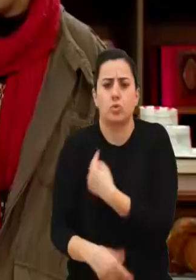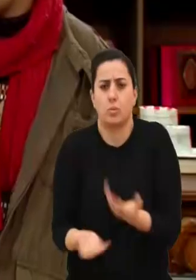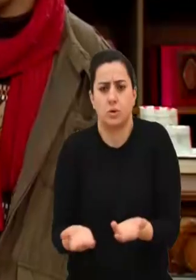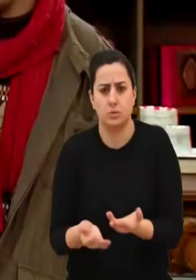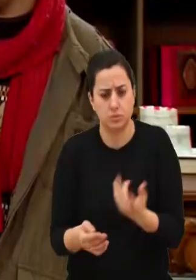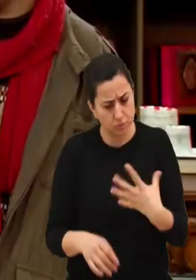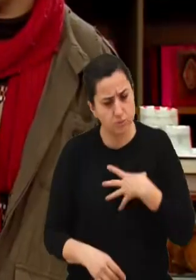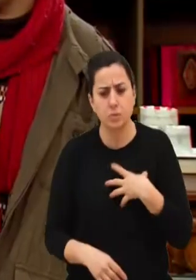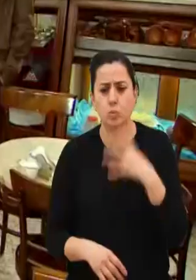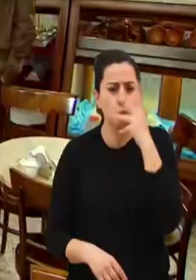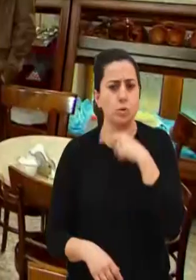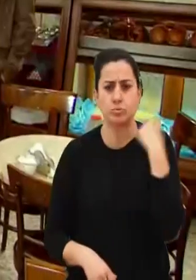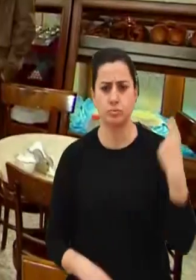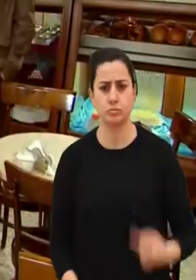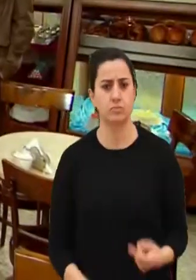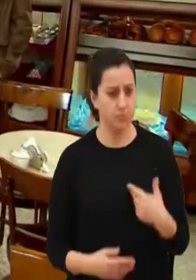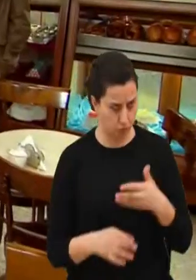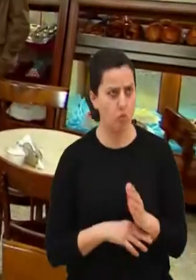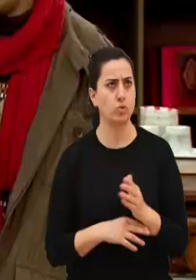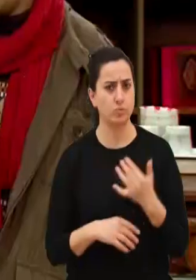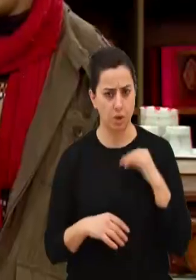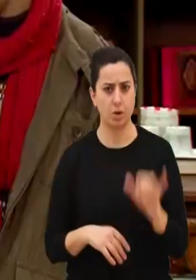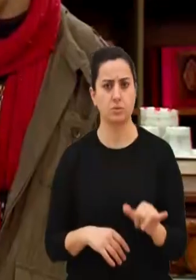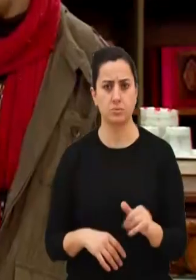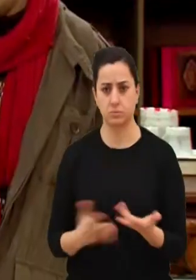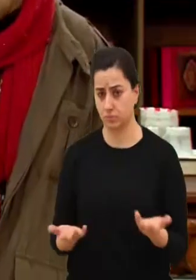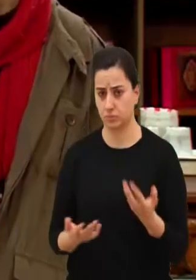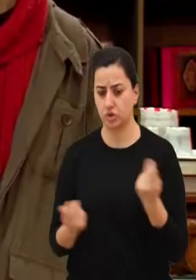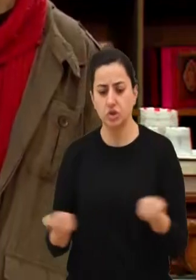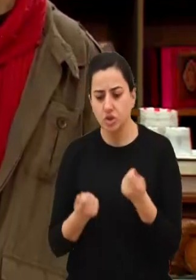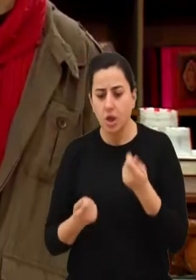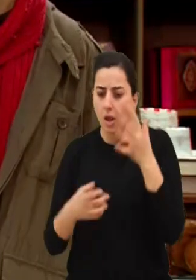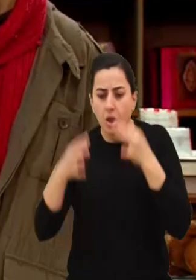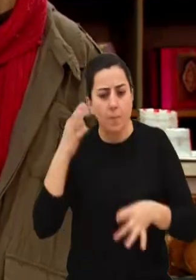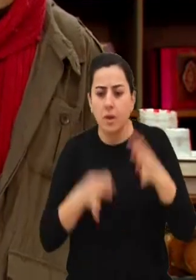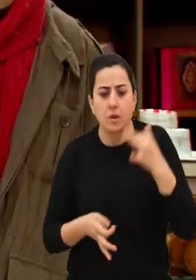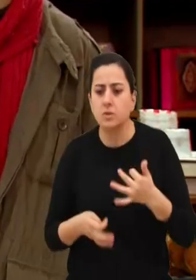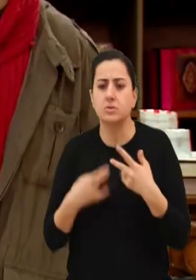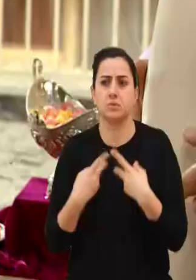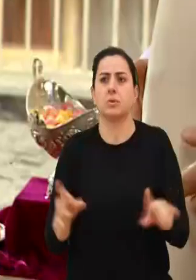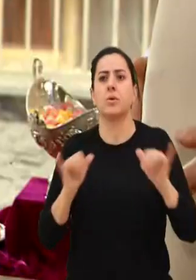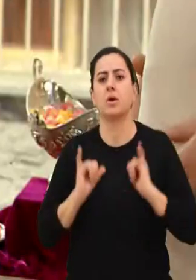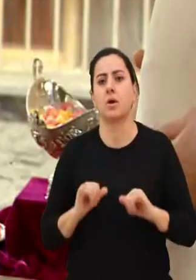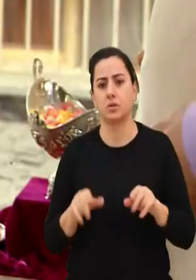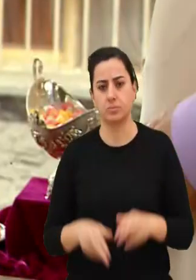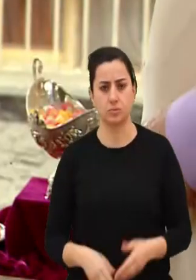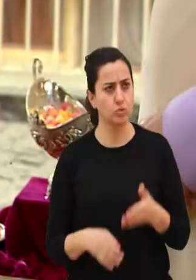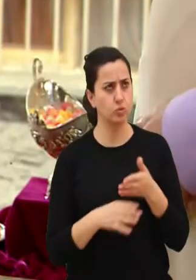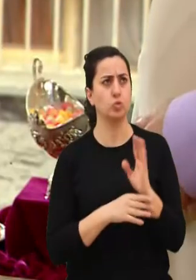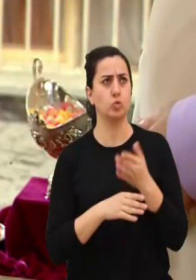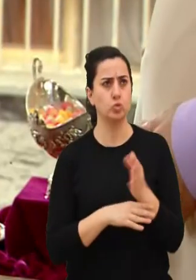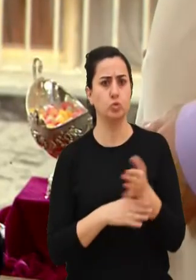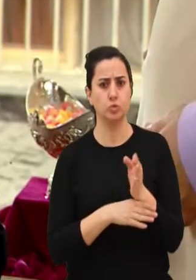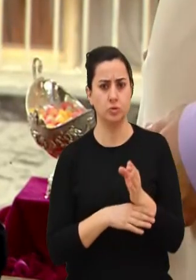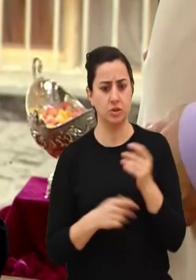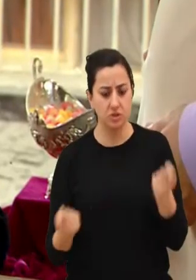Sen buna sahip çık abicim. Çıkacağım tabii ya. Sonuçta iş emek demek, özgürlük demek. Doğru söylüyorsun